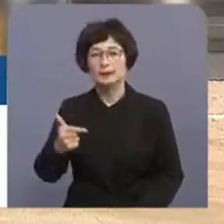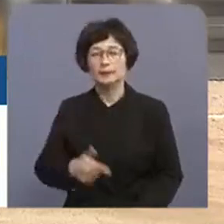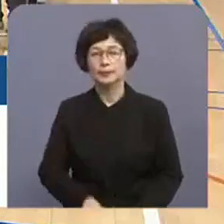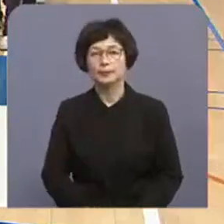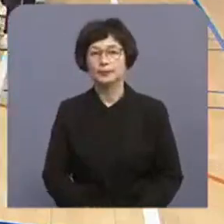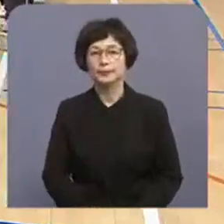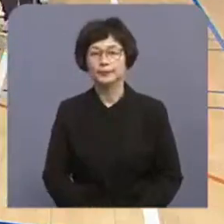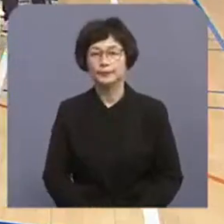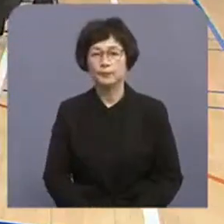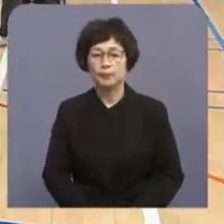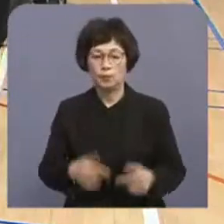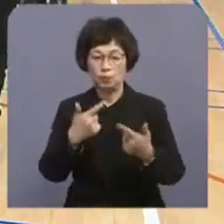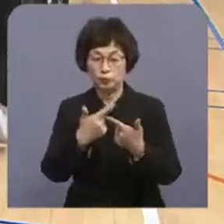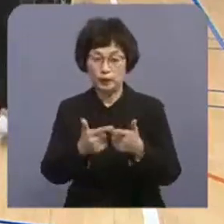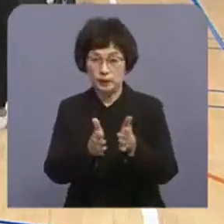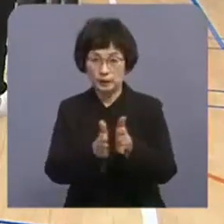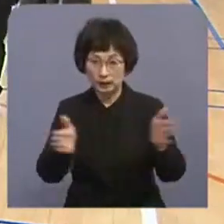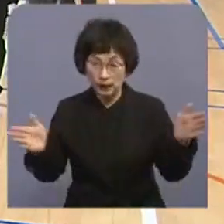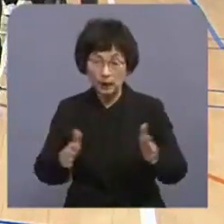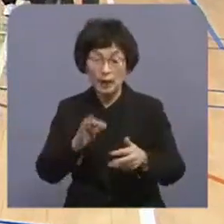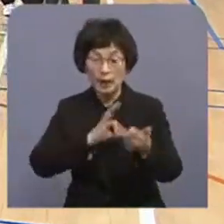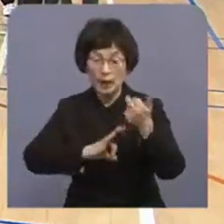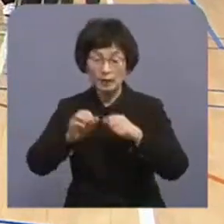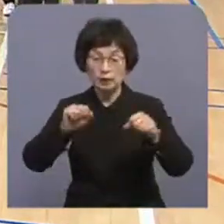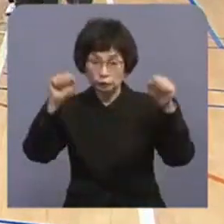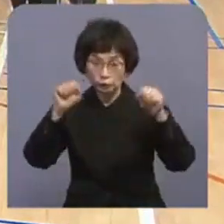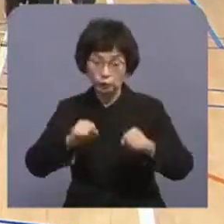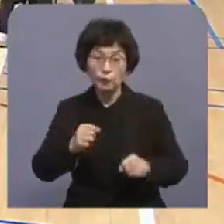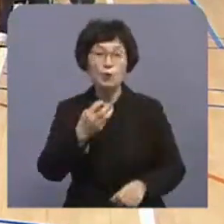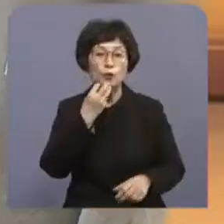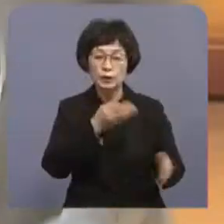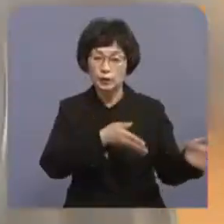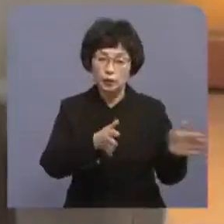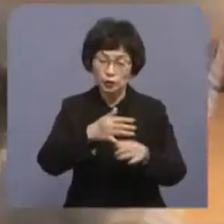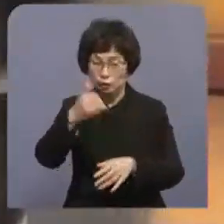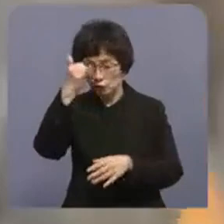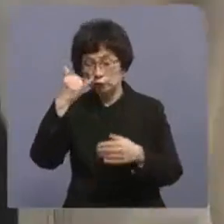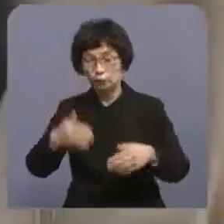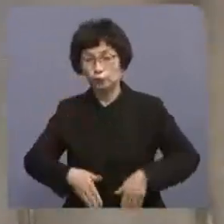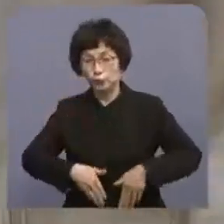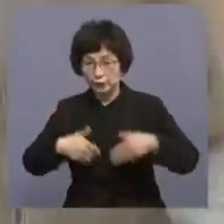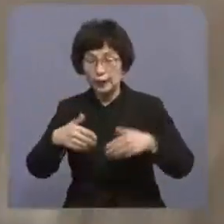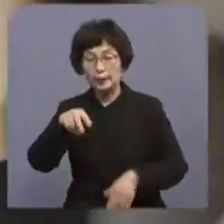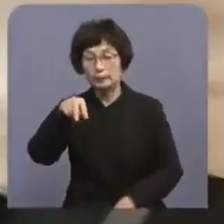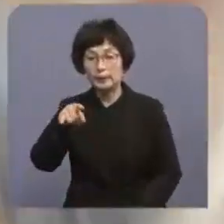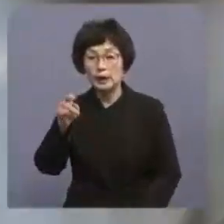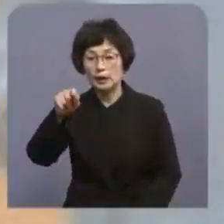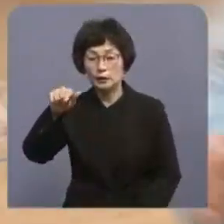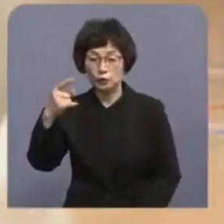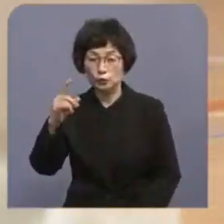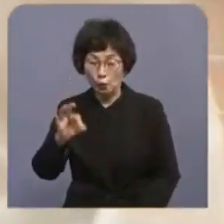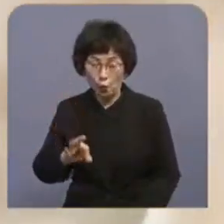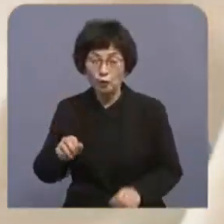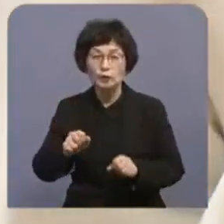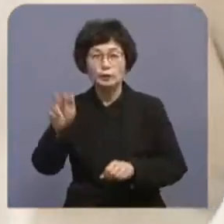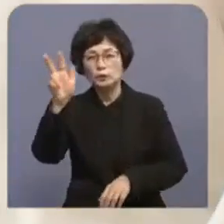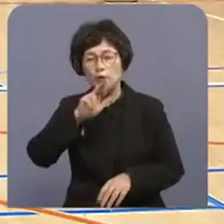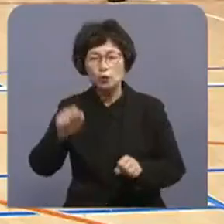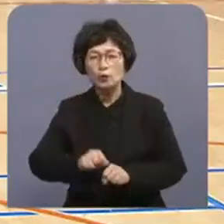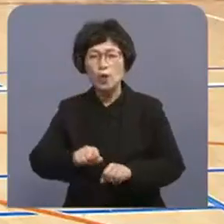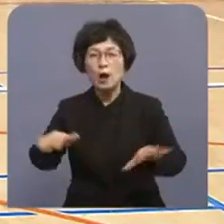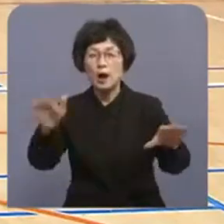컸습니다. 부산발 아침 운동 열풍이 불자 경기도와 충남, 세종 등에서 뒤따르는 등 전국으로 퍼지고